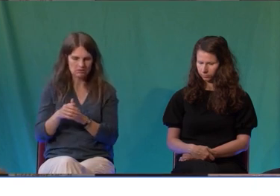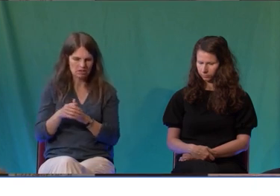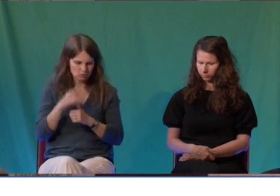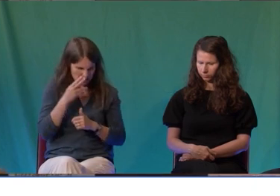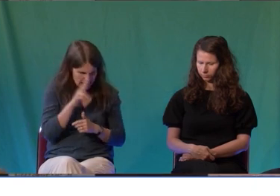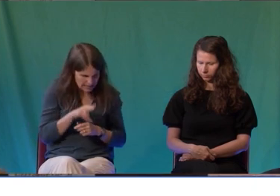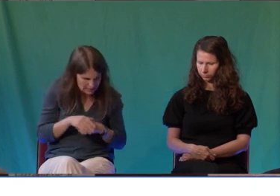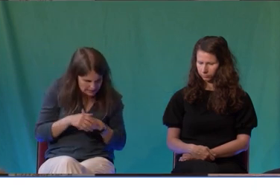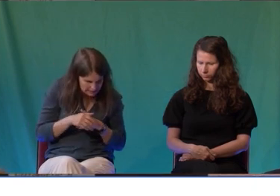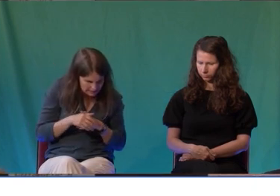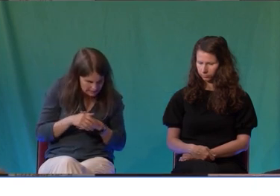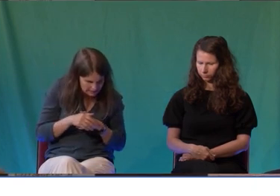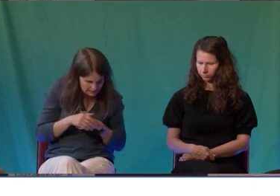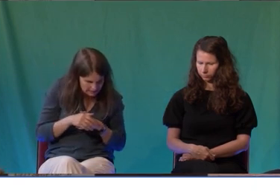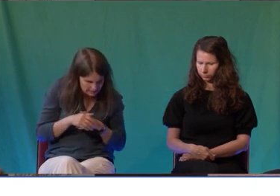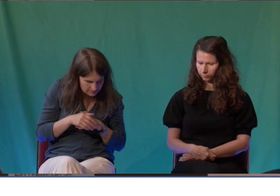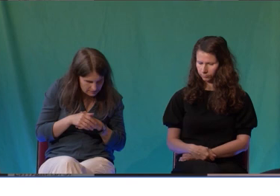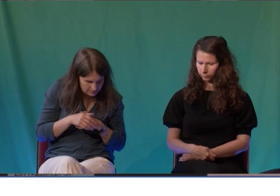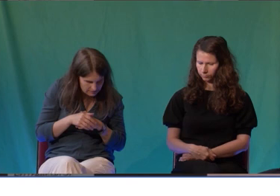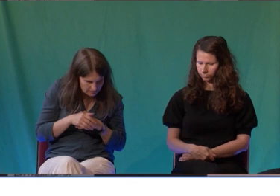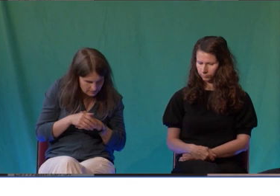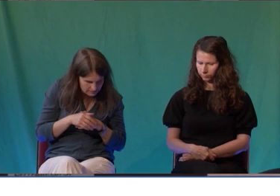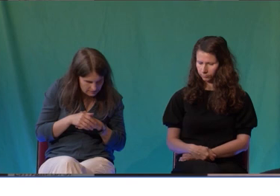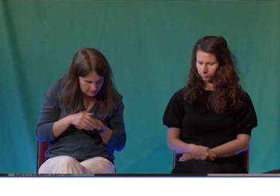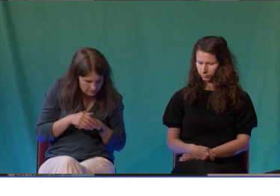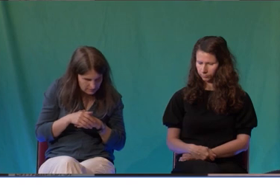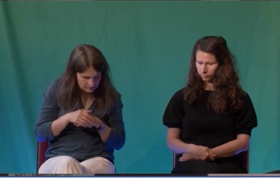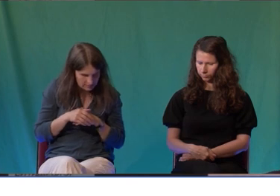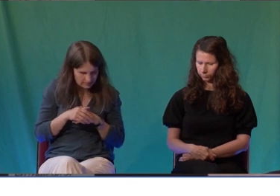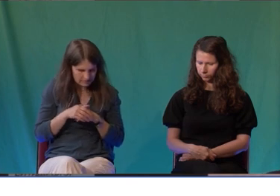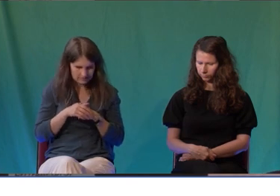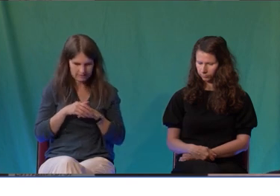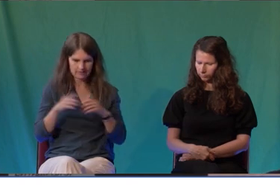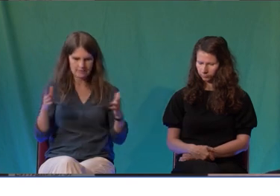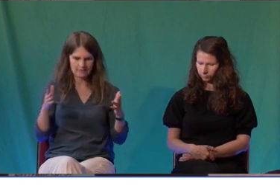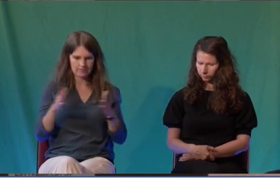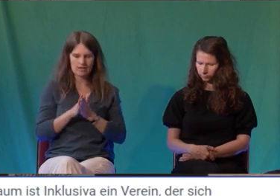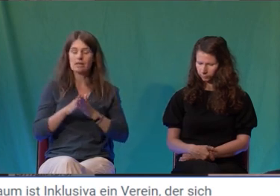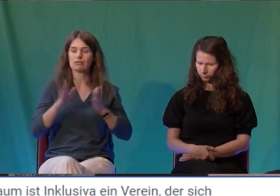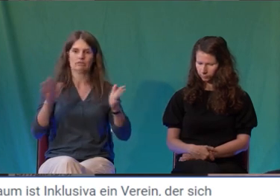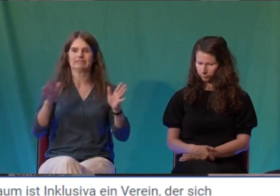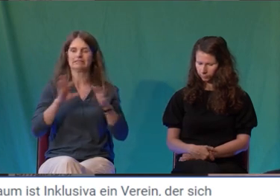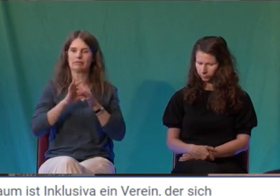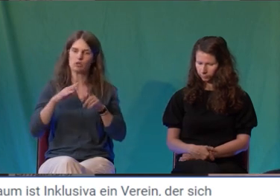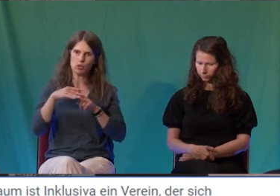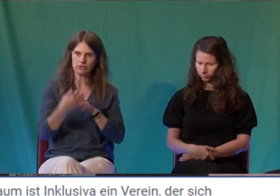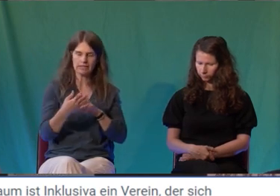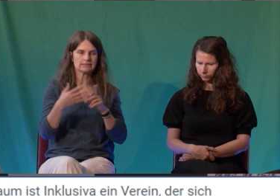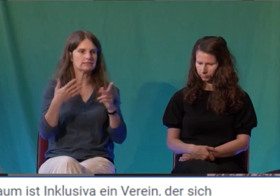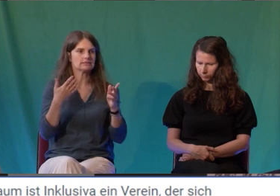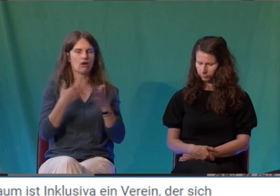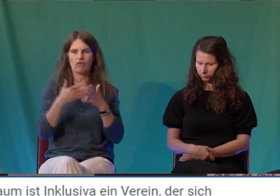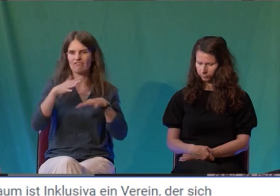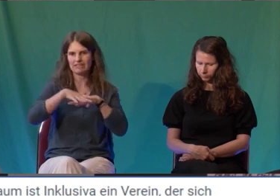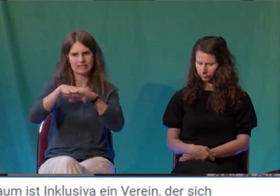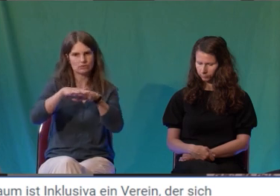lesen genau was wir im Rahmen dieser von vernetzungs und kooperationsdiskussion was ich wirklich